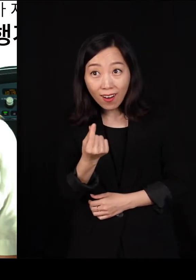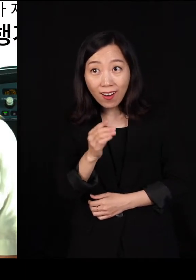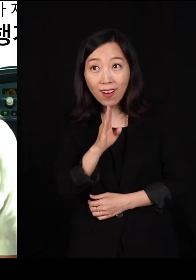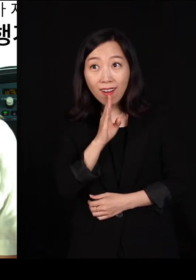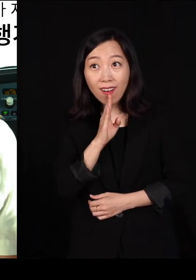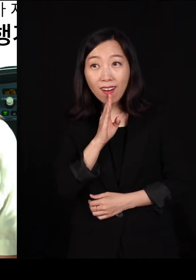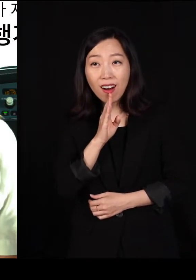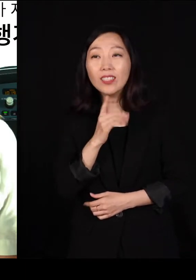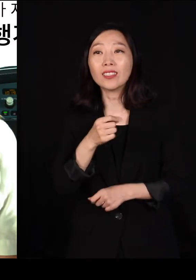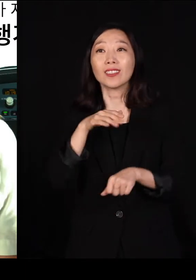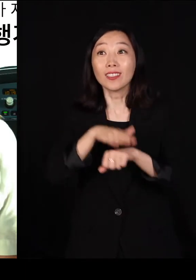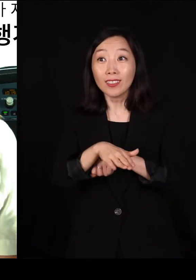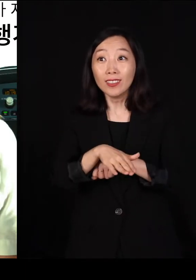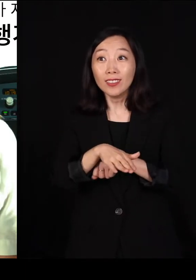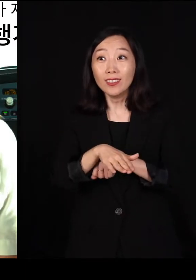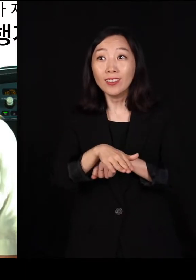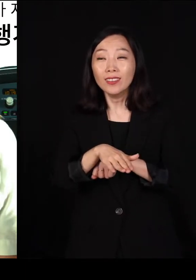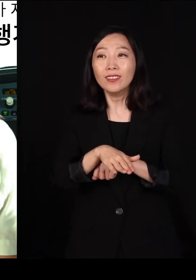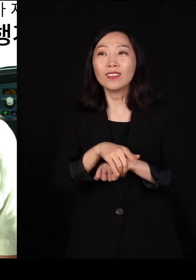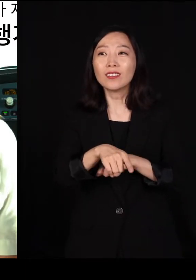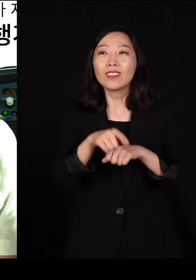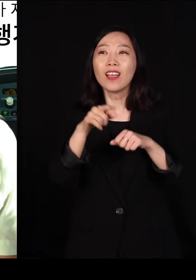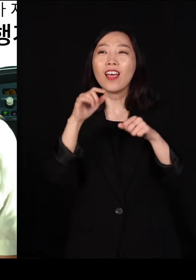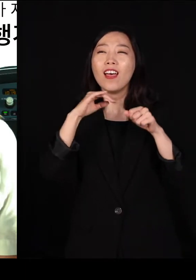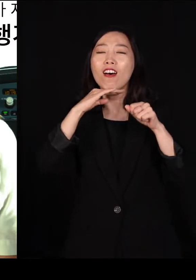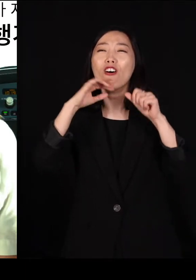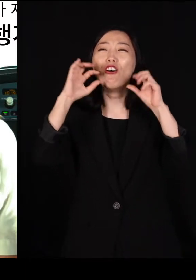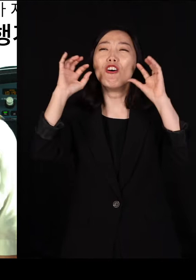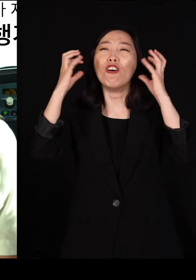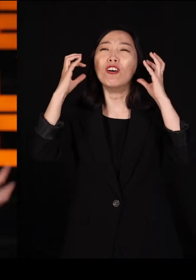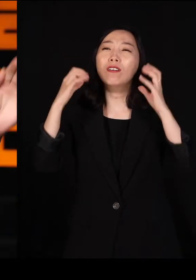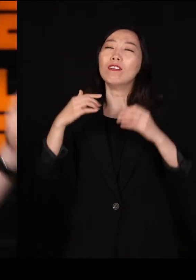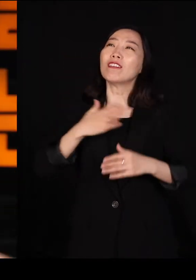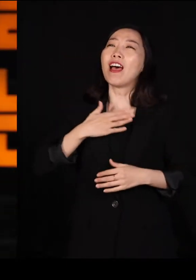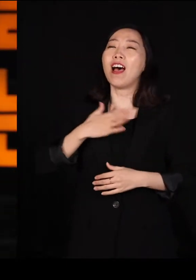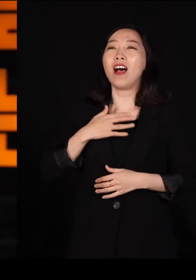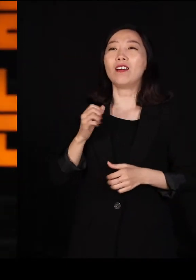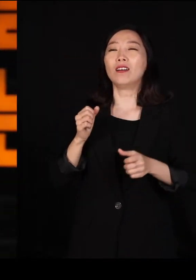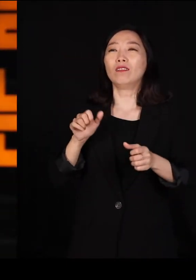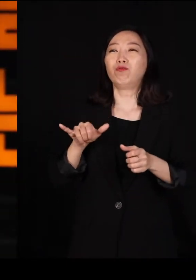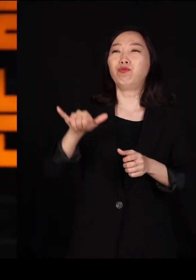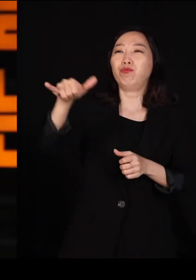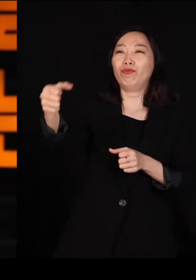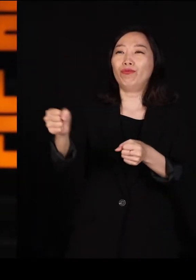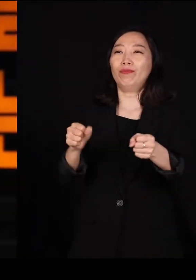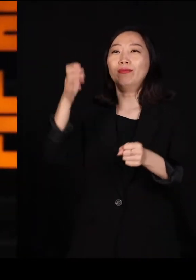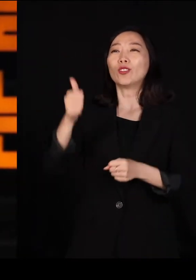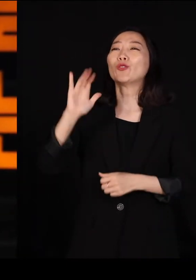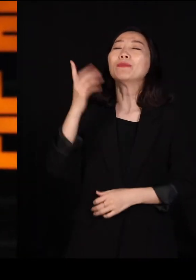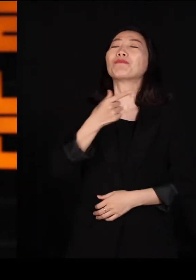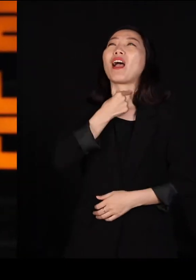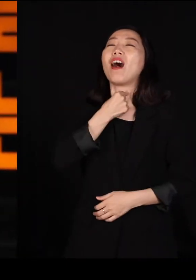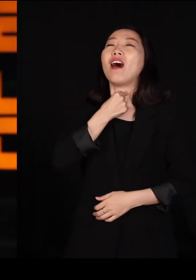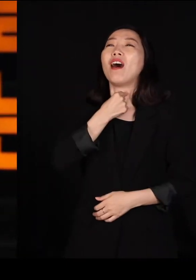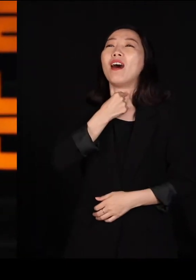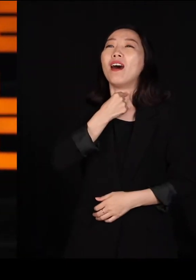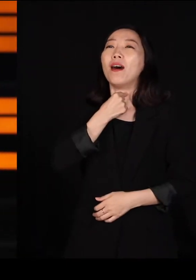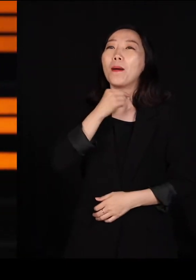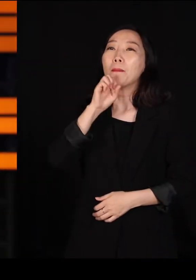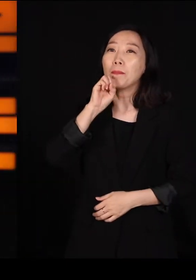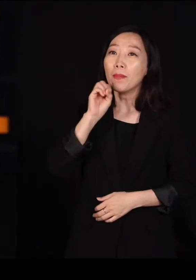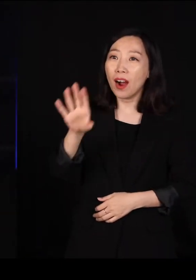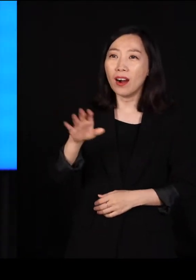이런 식이죠. 예. 그러면은 되게 어린 나이부터 나 기장이 되고 싶어 이렇게 돼버리는 거죠. 근데